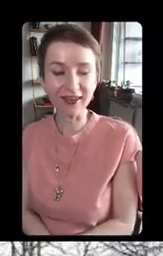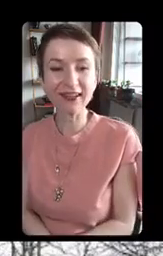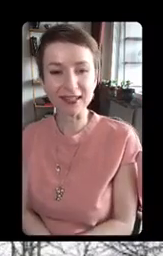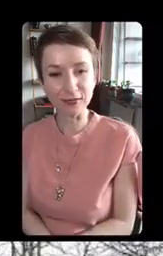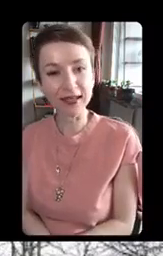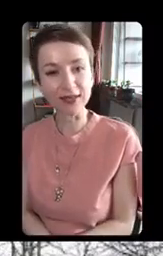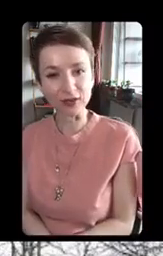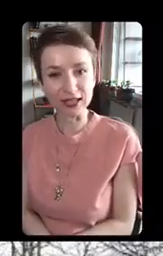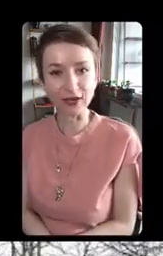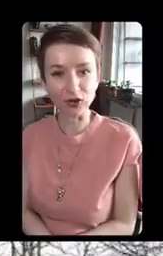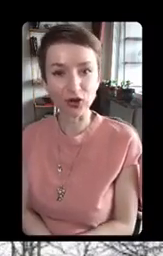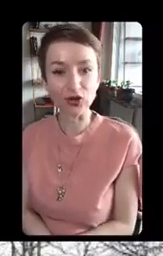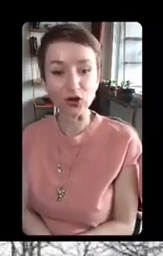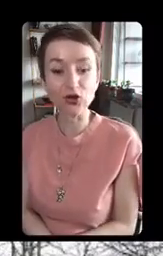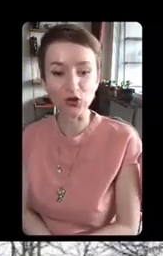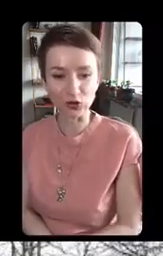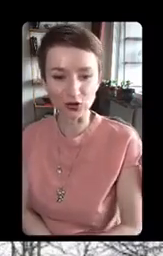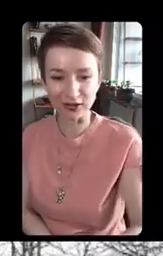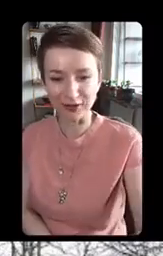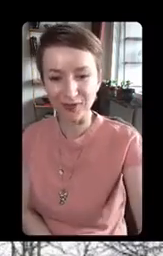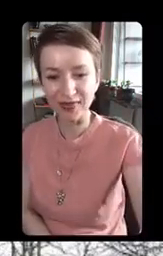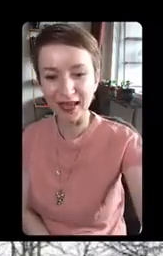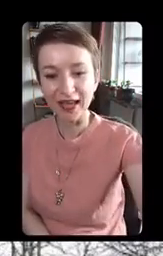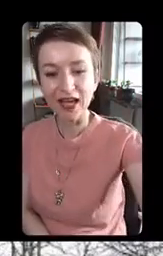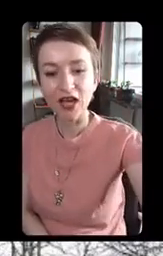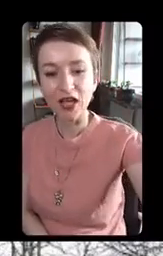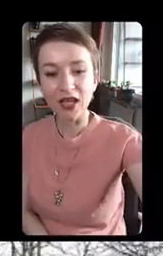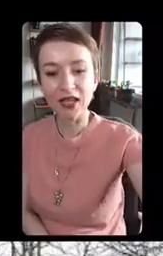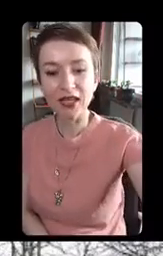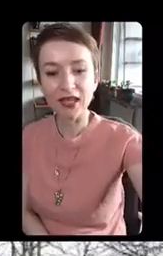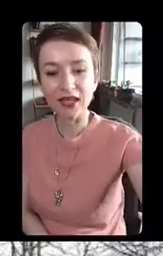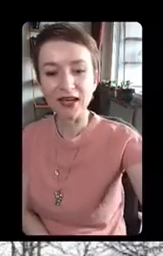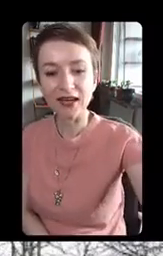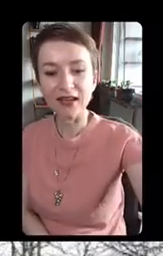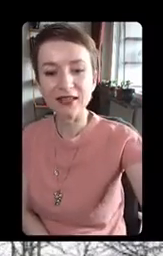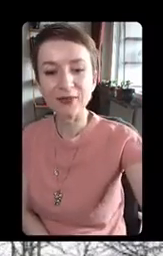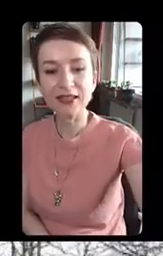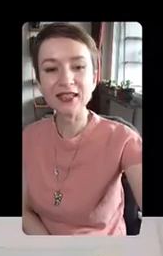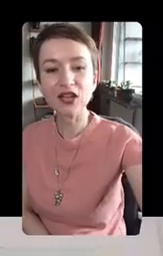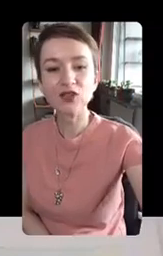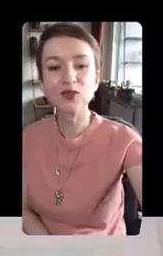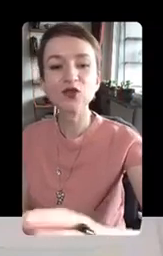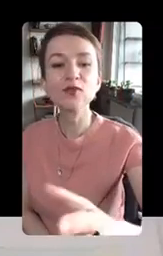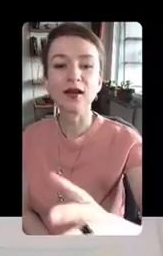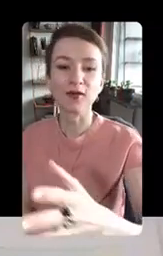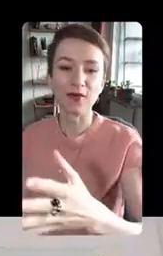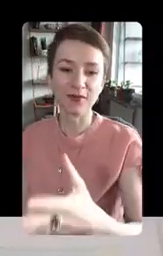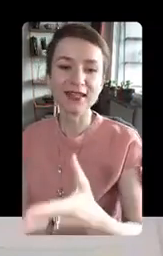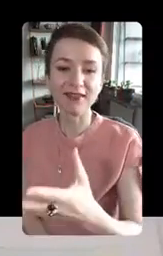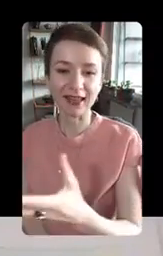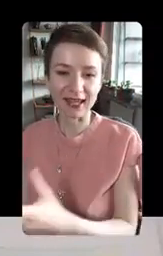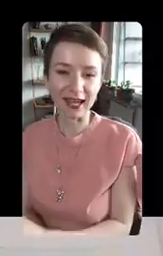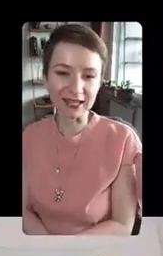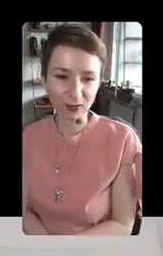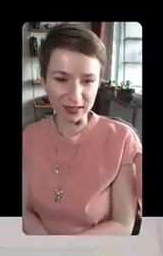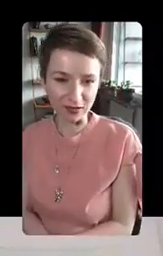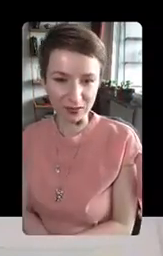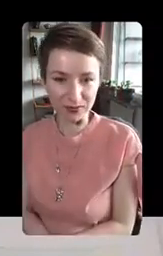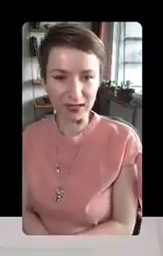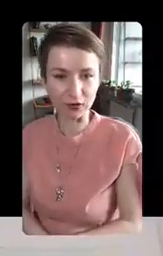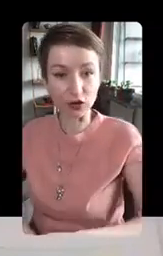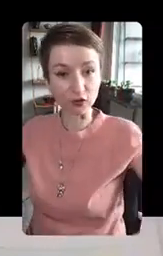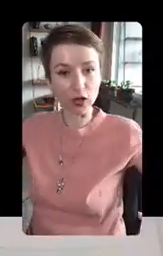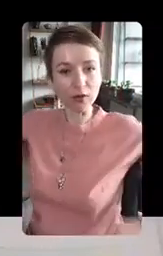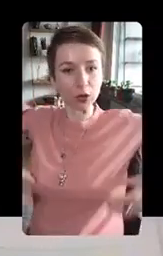на карнавалы косплеят вот этих вот трех тетушек. И с потрясающим юмором описывала их Эльза